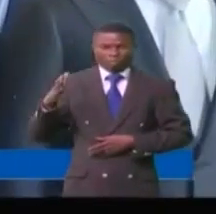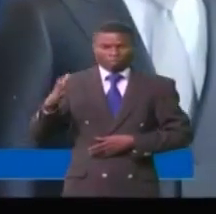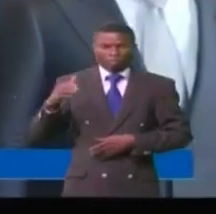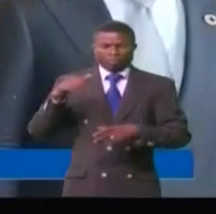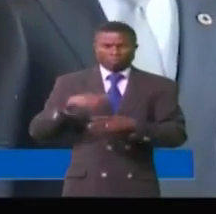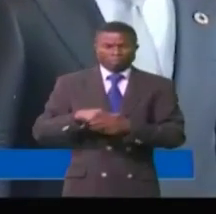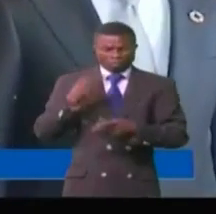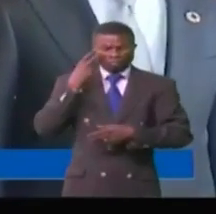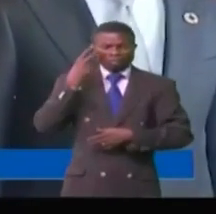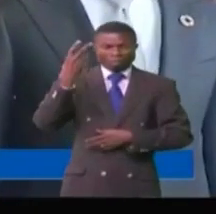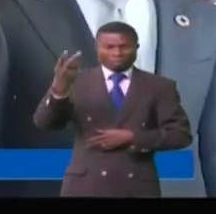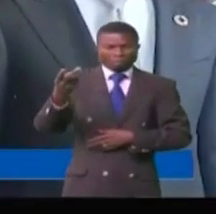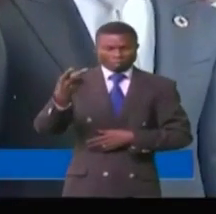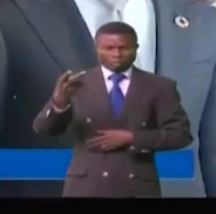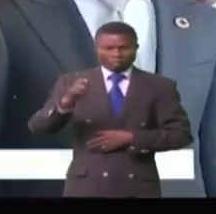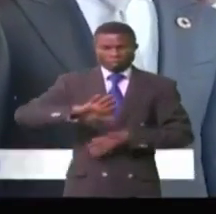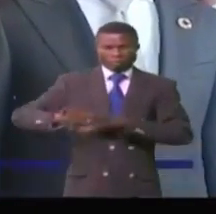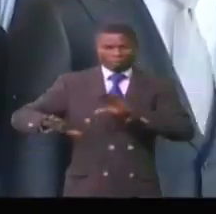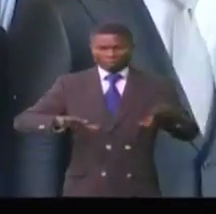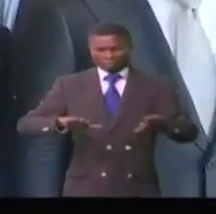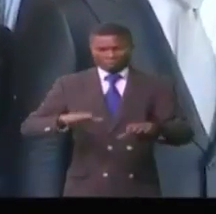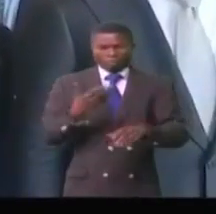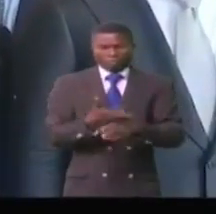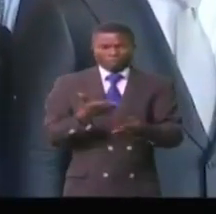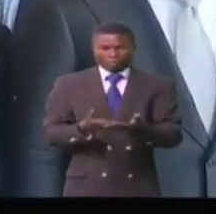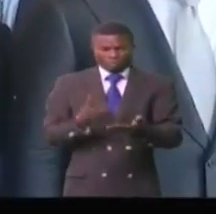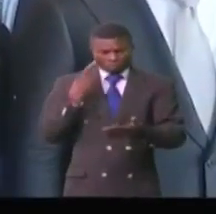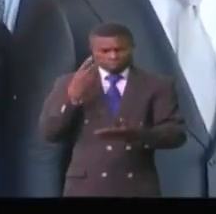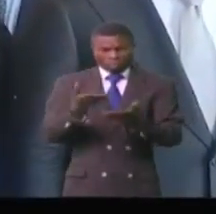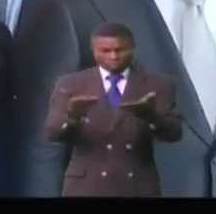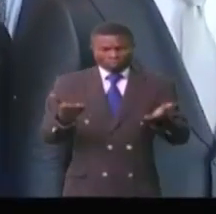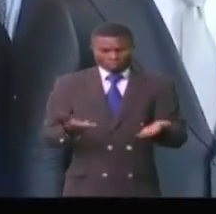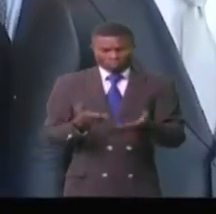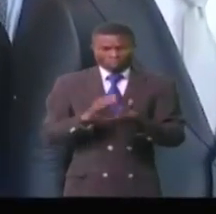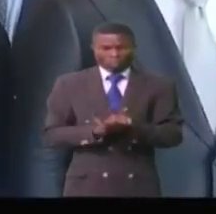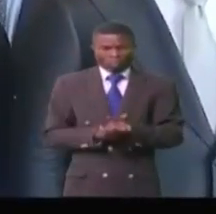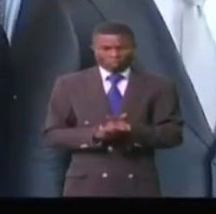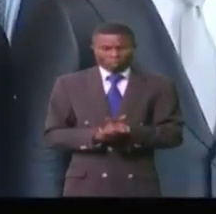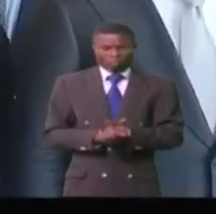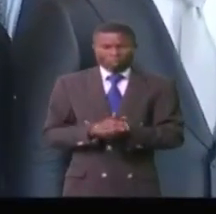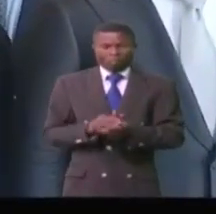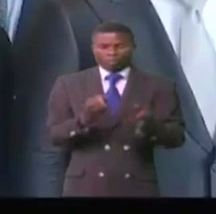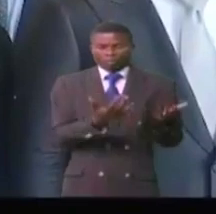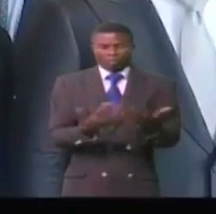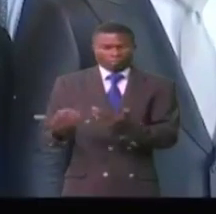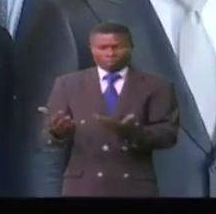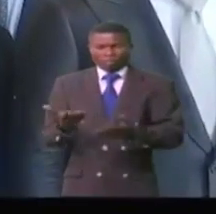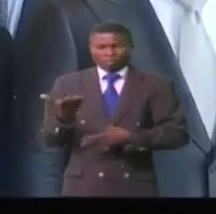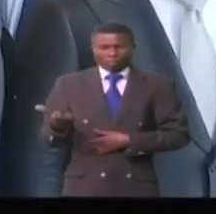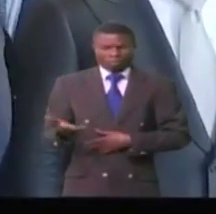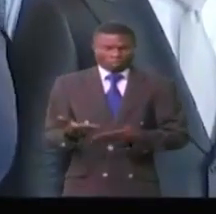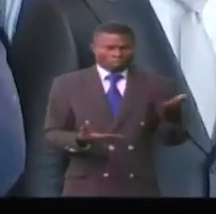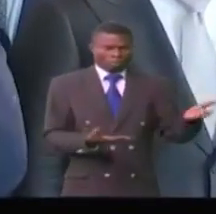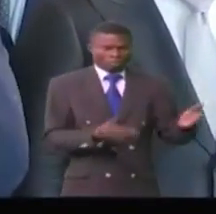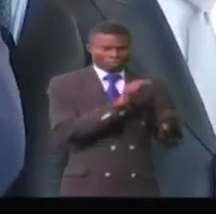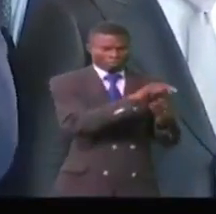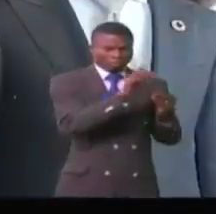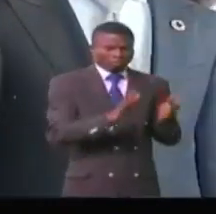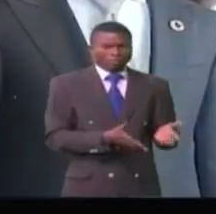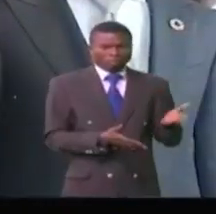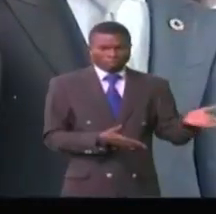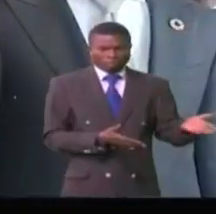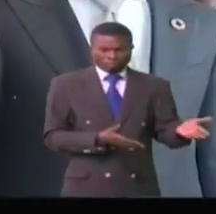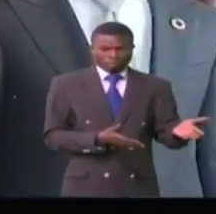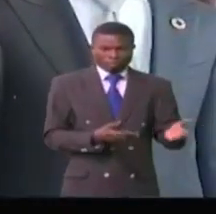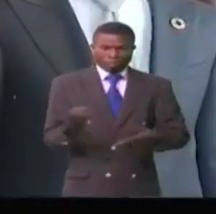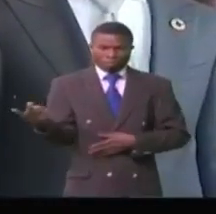la perspective de la déconcentration de l'ordonnancement. Comme vous voyez, il y a d'un côté les ordonnateurs, de l'autre côté des comptables que nous représentons.